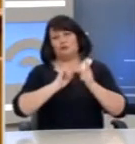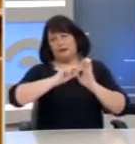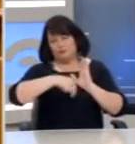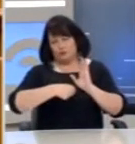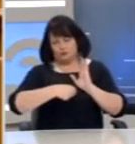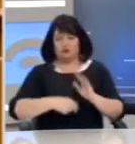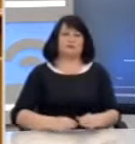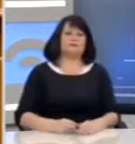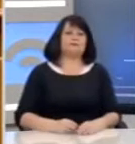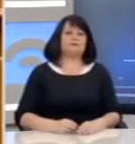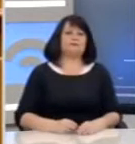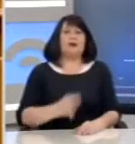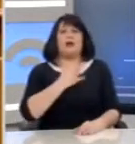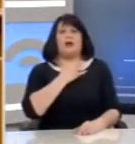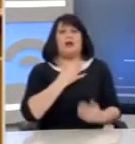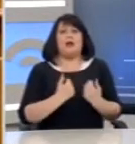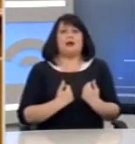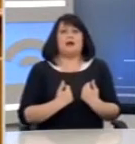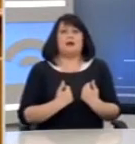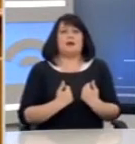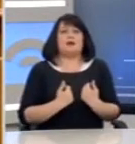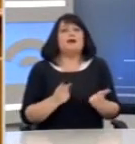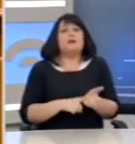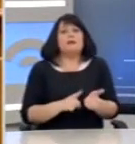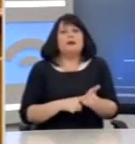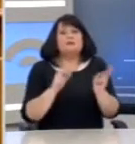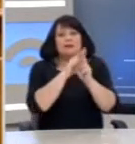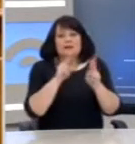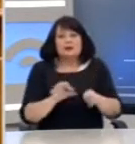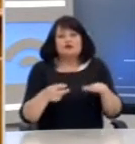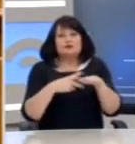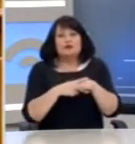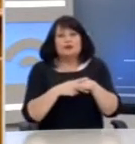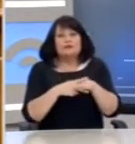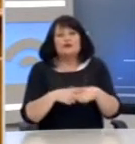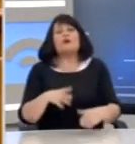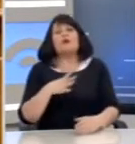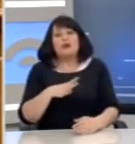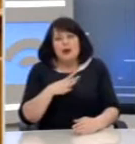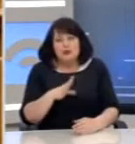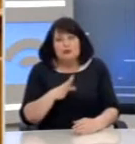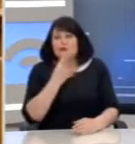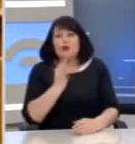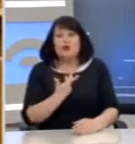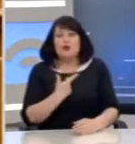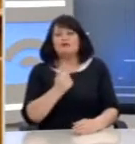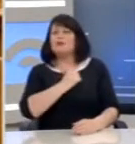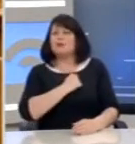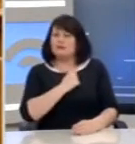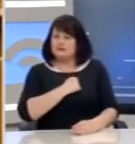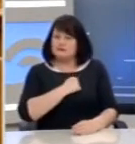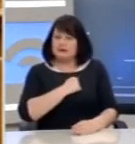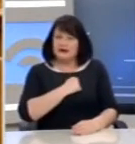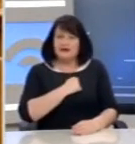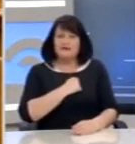ήταν αναγκαία και εγώ θα πήγαινε ένα βήμα παραπάνω να πω ότι θα ήταν και επιθυμητή δεδομένων των θέσεων που έχει στο